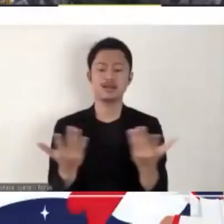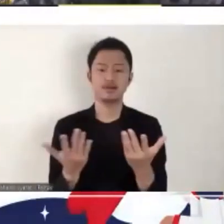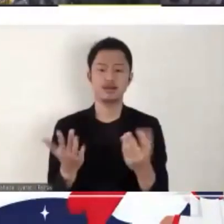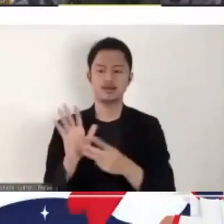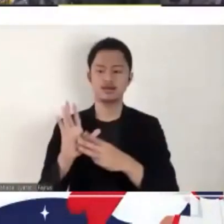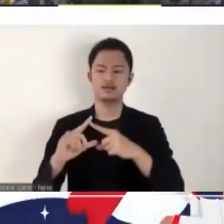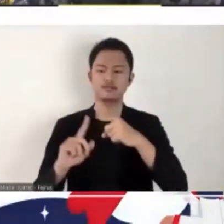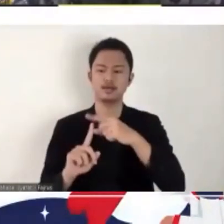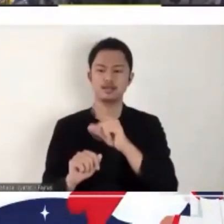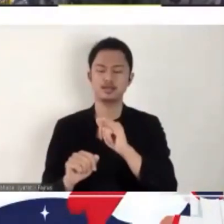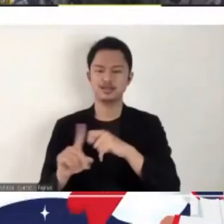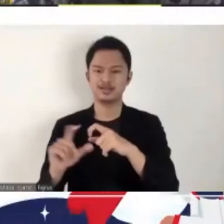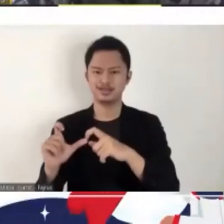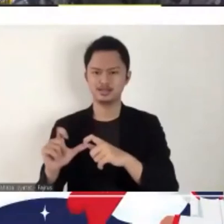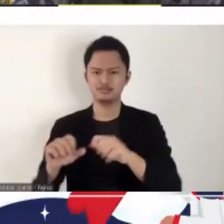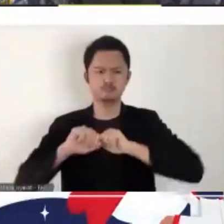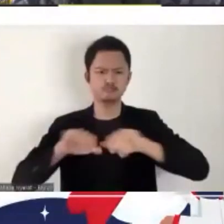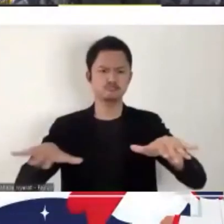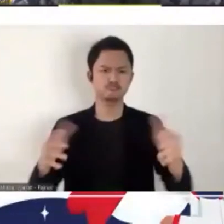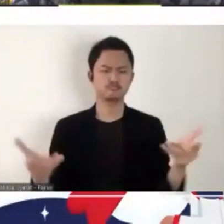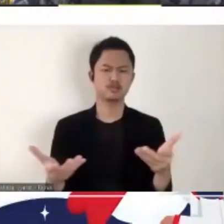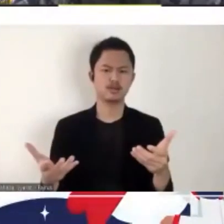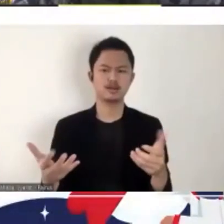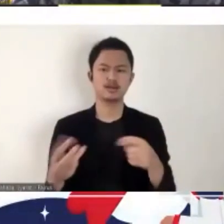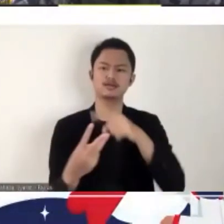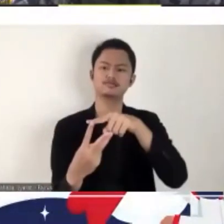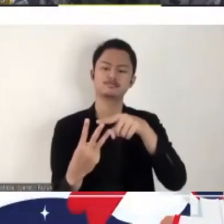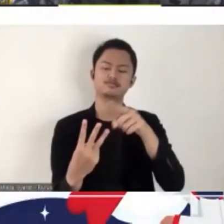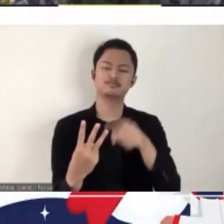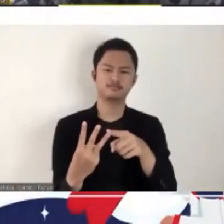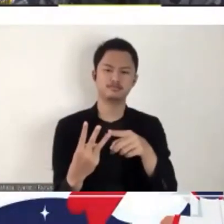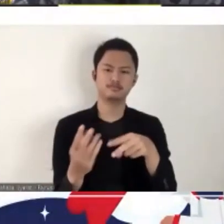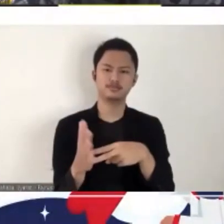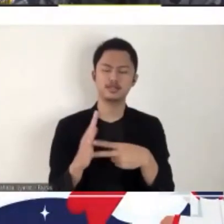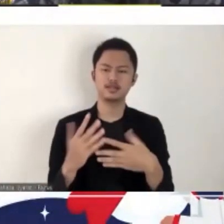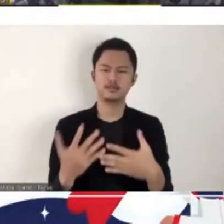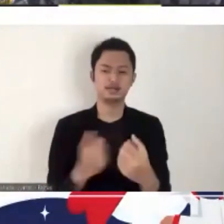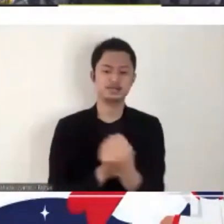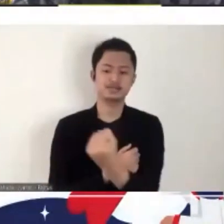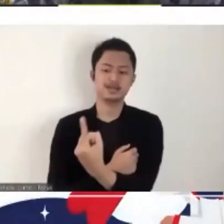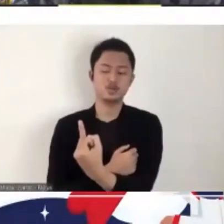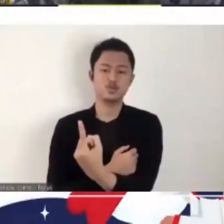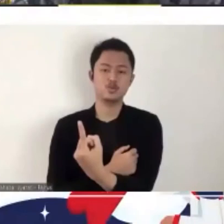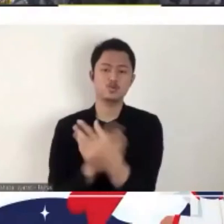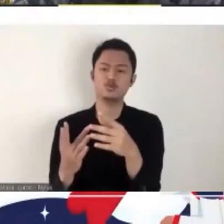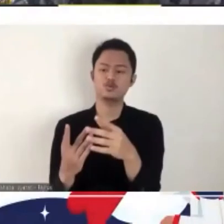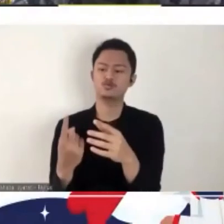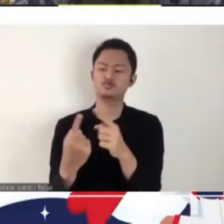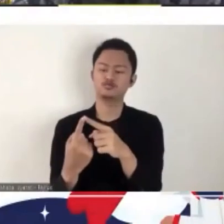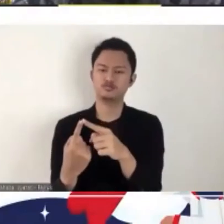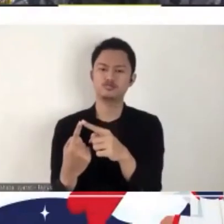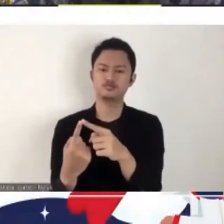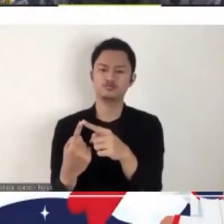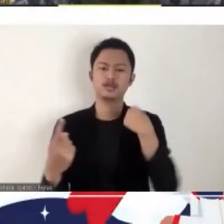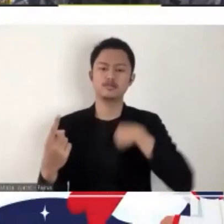jadi tersebar di berbagai di 33 pilar jadi artinya bisa satu pilar itu terdiri dari satu